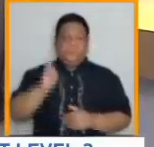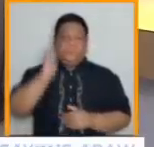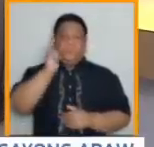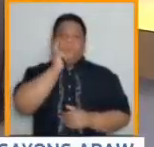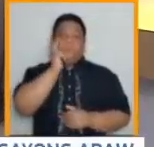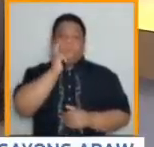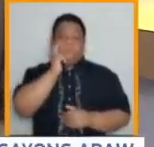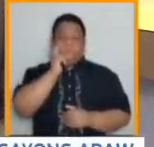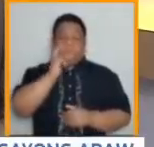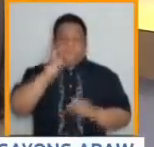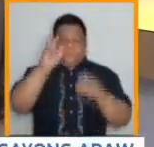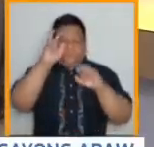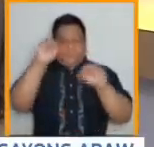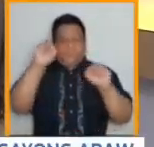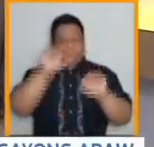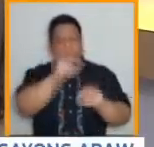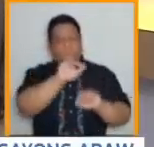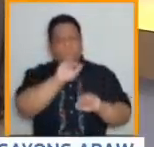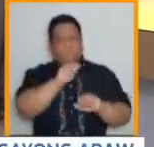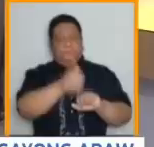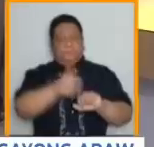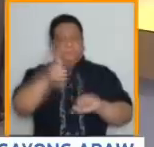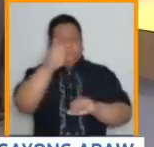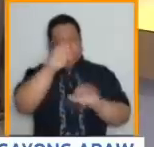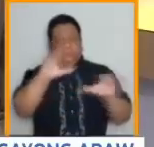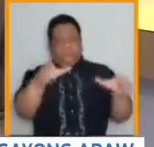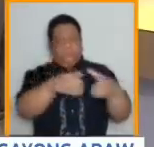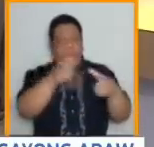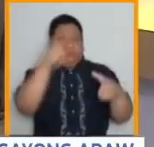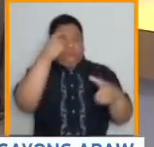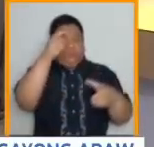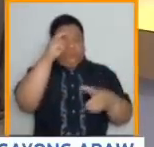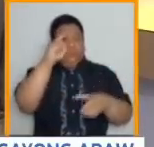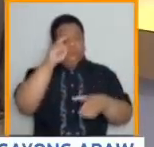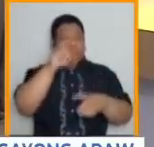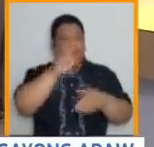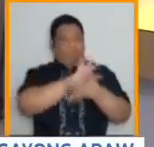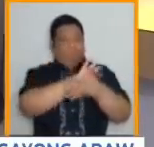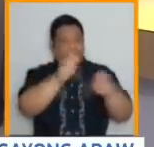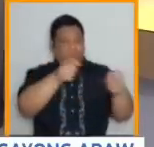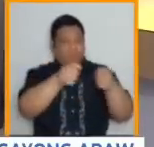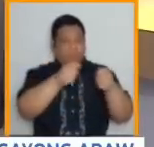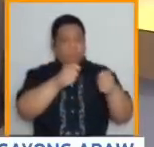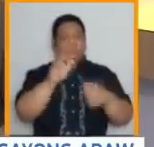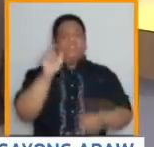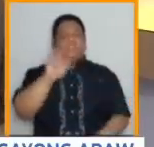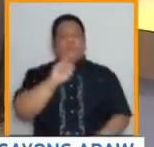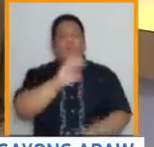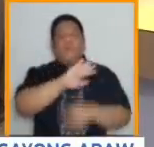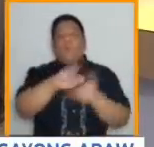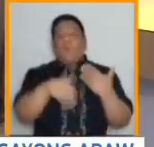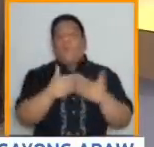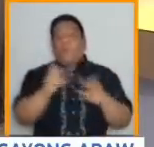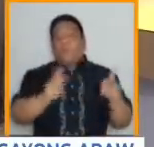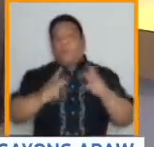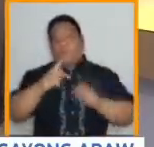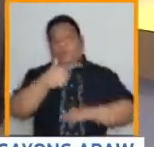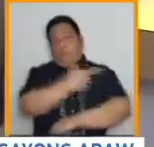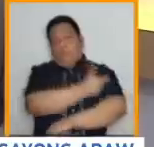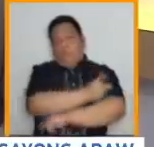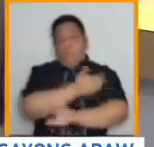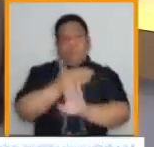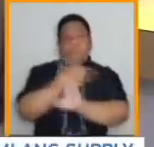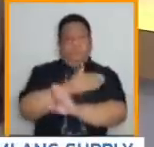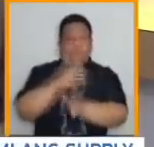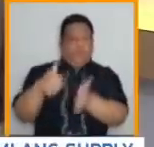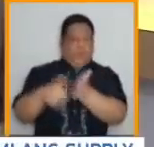dapat mabakunahan ang target population bago magsimula ang campaign period para sa eleksyon 2022. Kasabay nito, muli niyang binanata ng mga ayaw pa rin